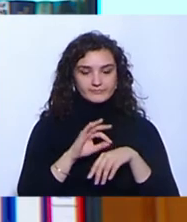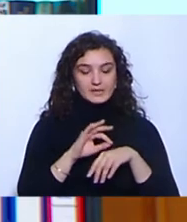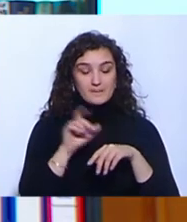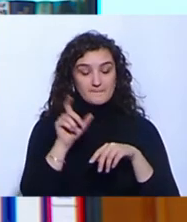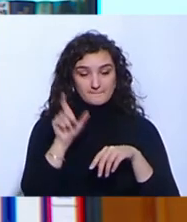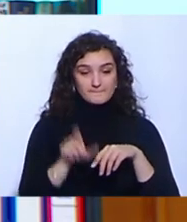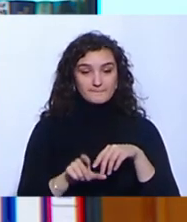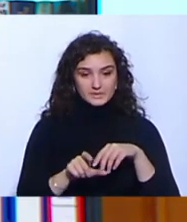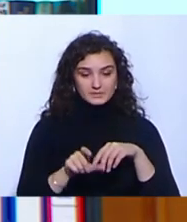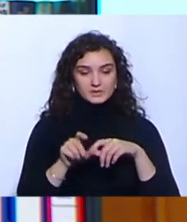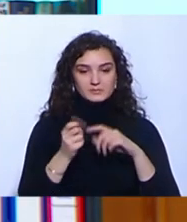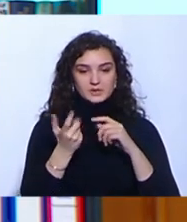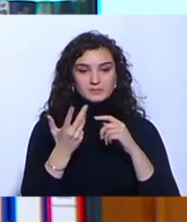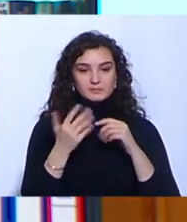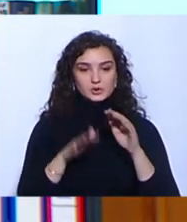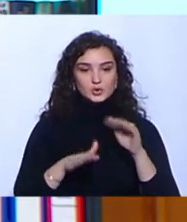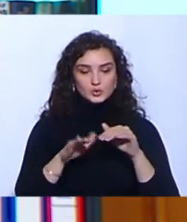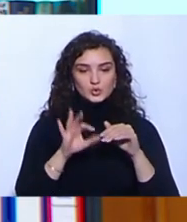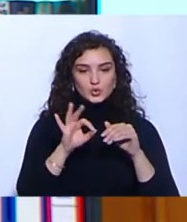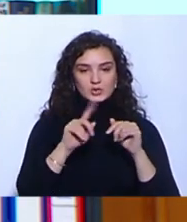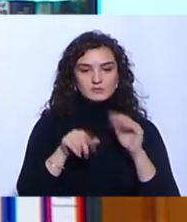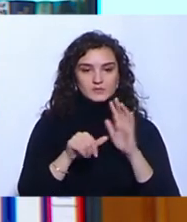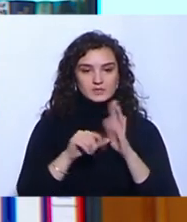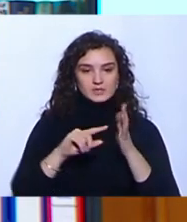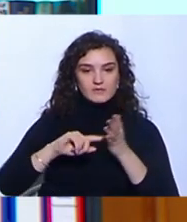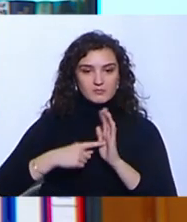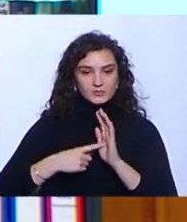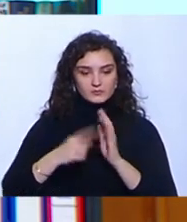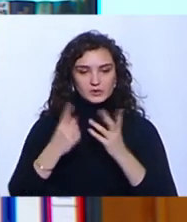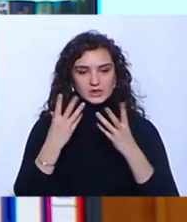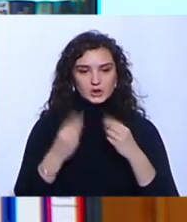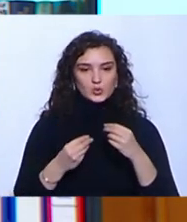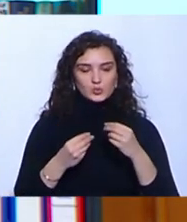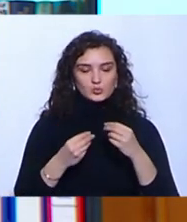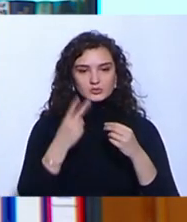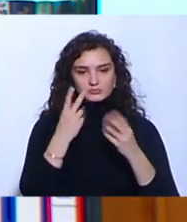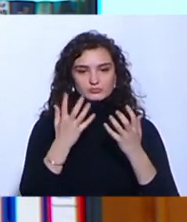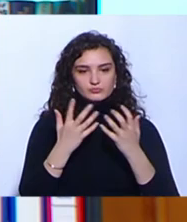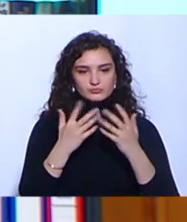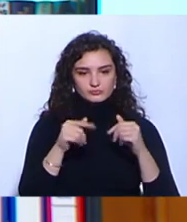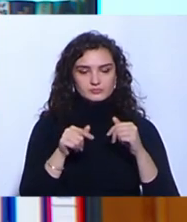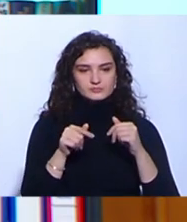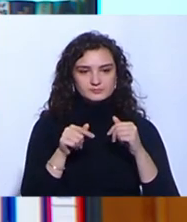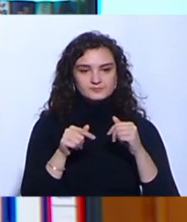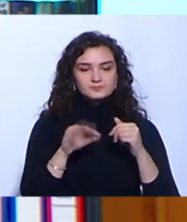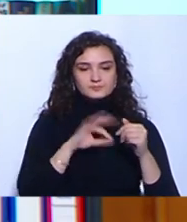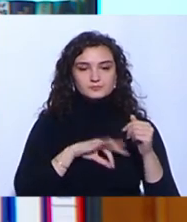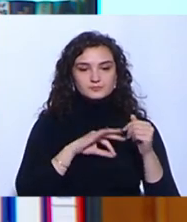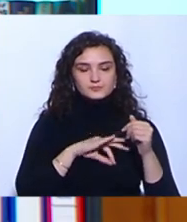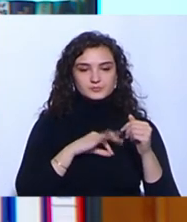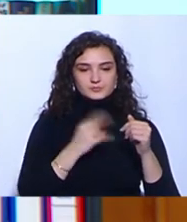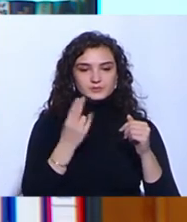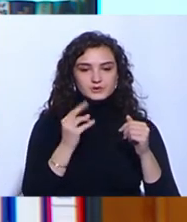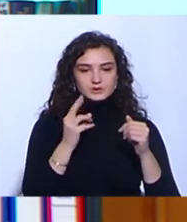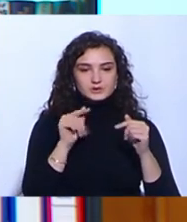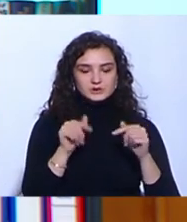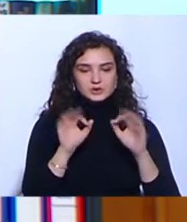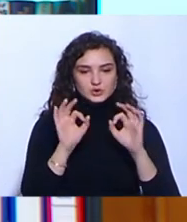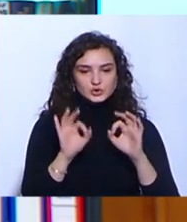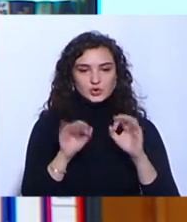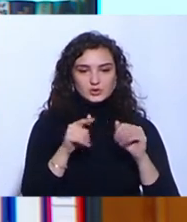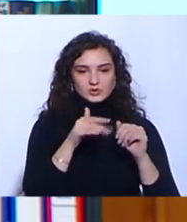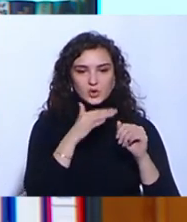ადამიანი, ეს რომ გადავამრავლოთ 0,6 გრამზე და დღიურად გავთვლით ასეთ შემთხვევაში მოხმარებული ცილის